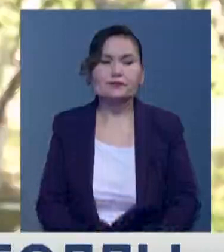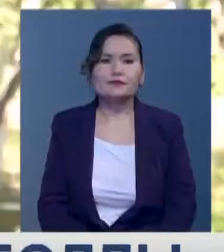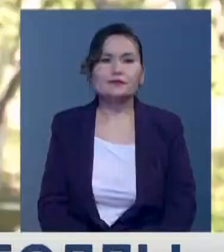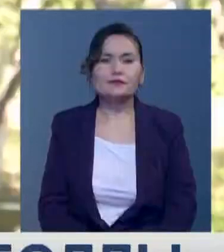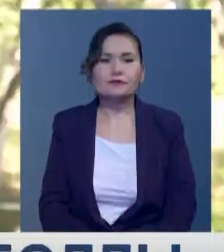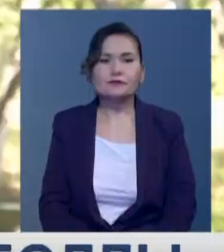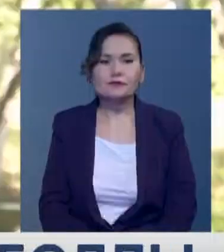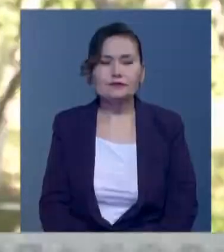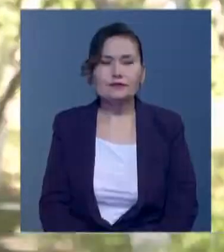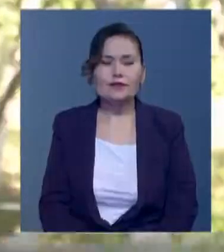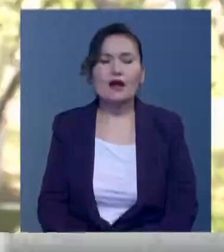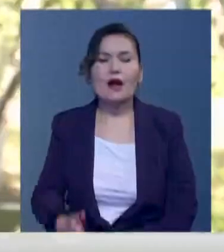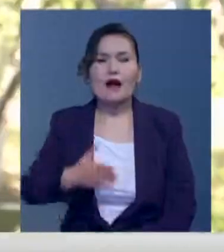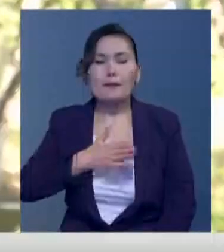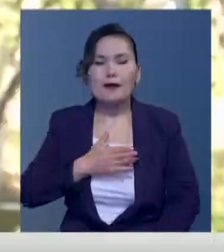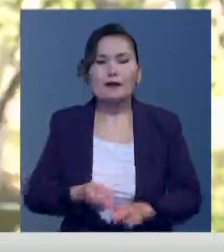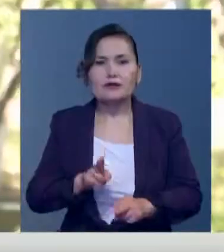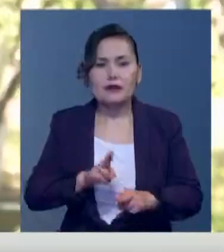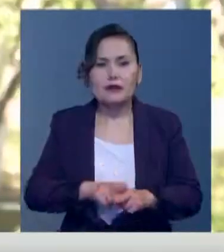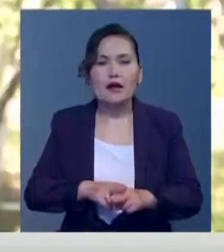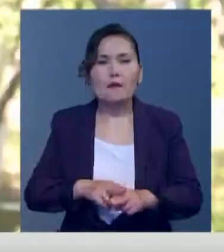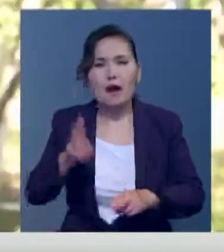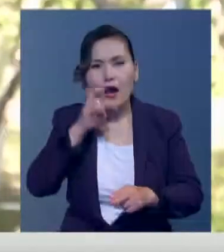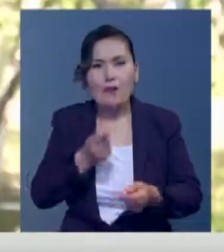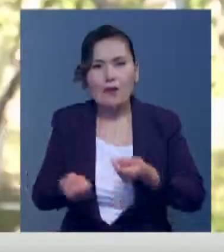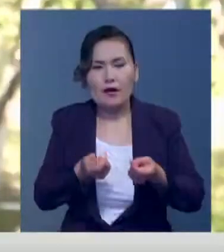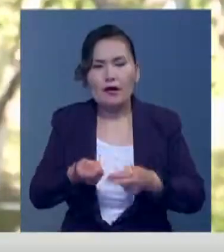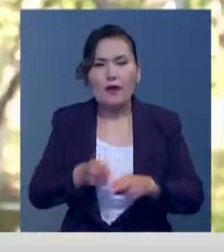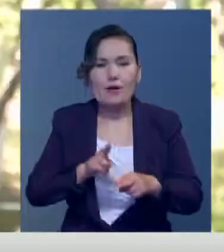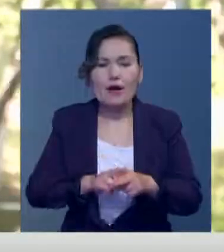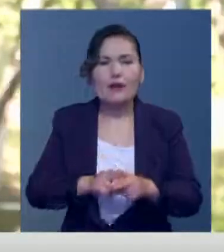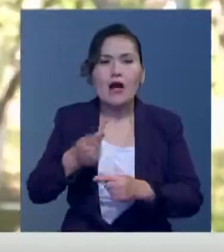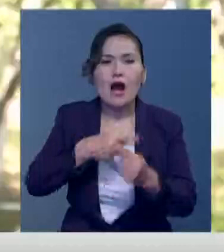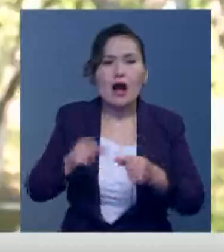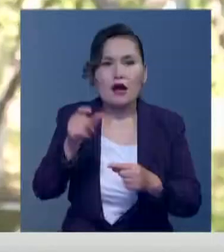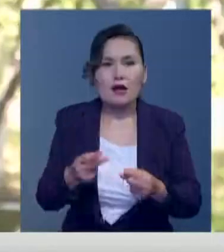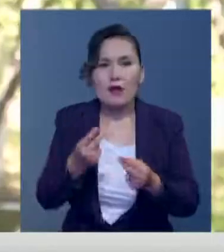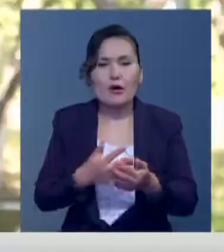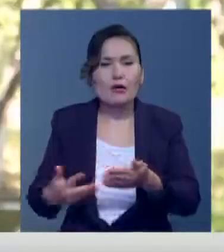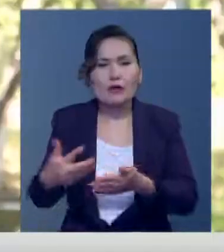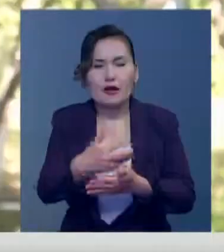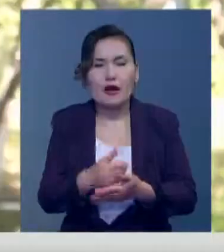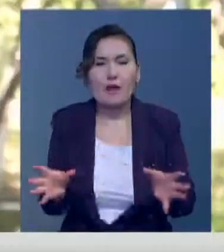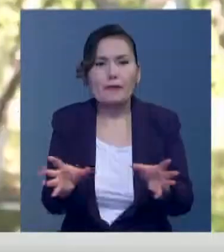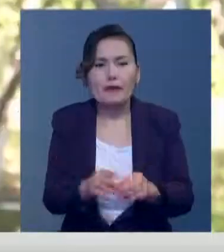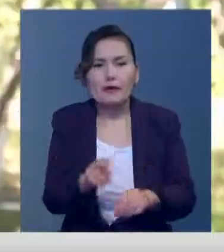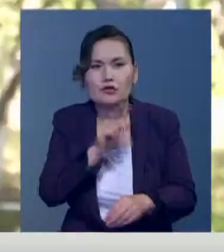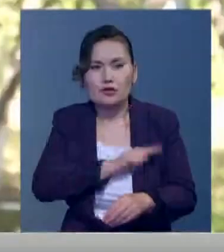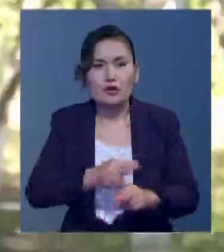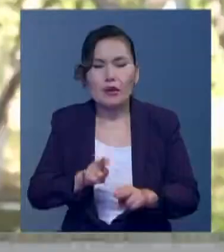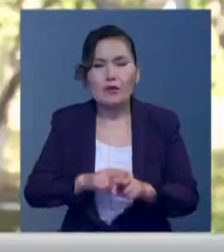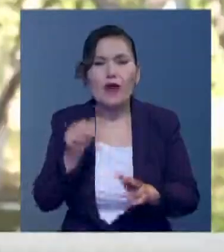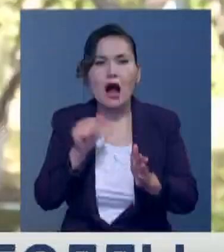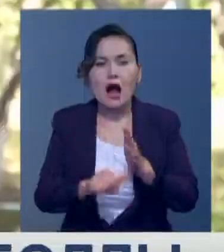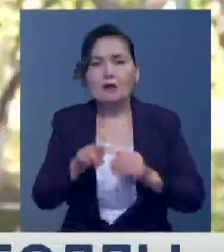оказали. Біз жерлікті атқарушы билік, кәсіпорындар, қаржы институттары, жетекші партиямен бірлесе отырып ақшаға шаққанда 60